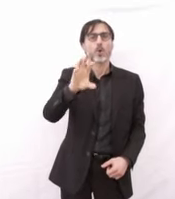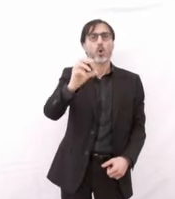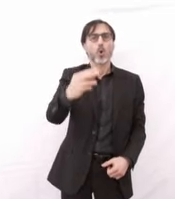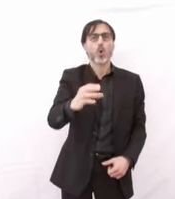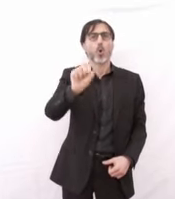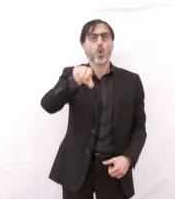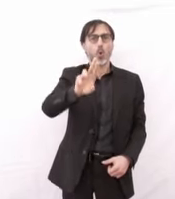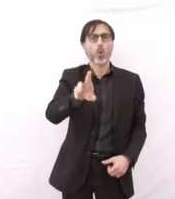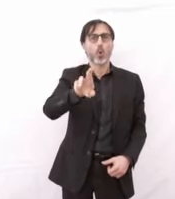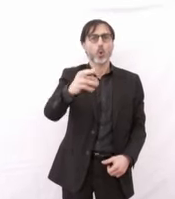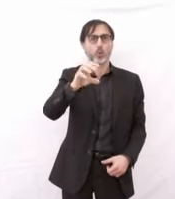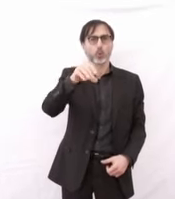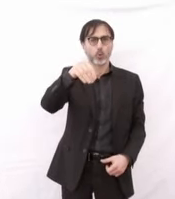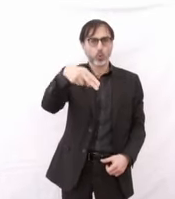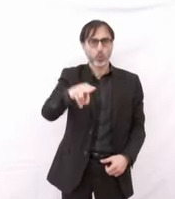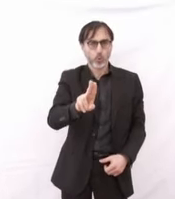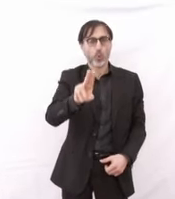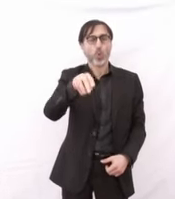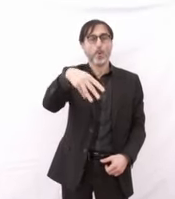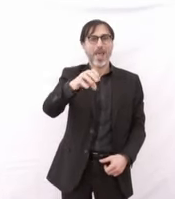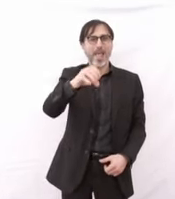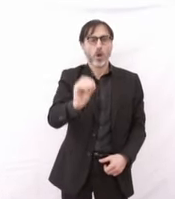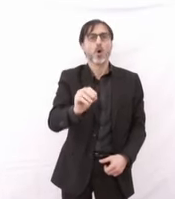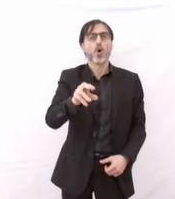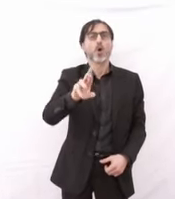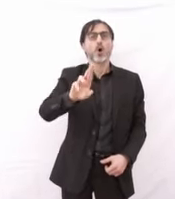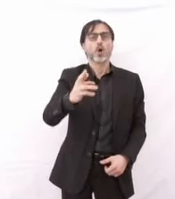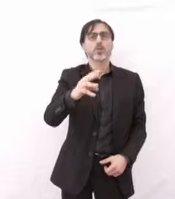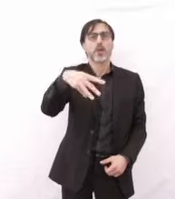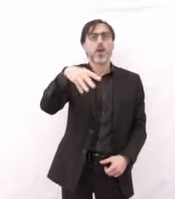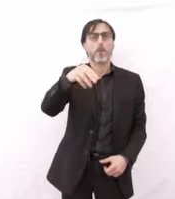Cutruneo, Rosario Montalto,